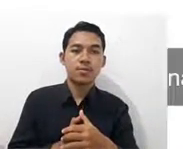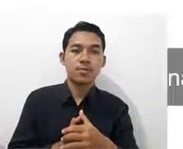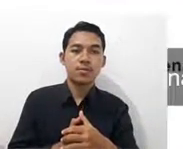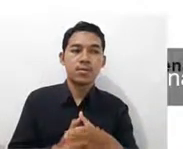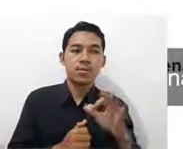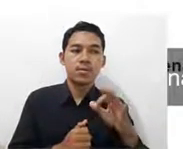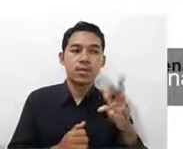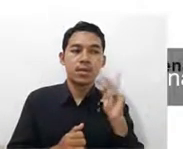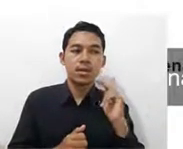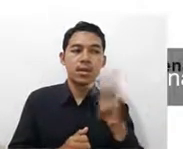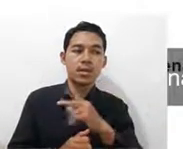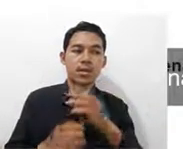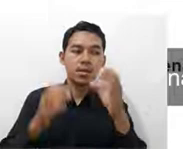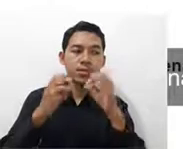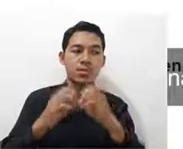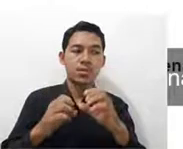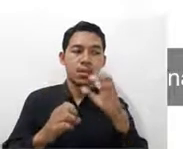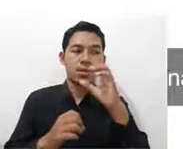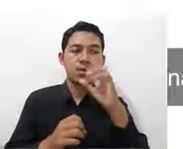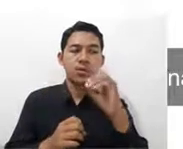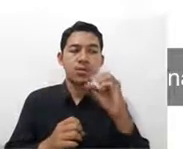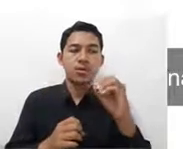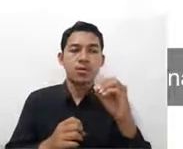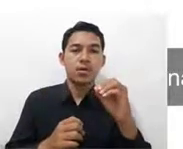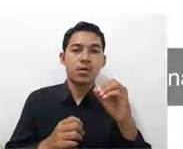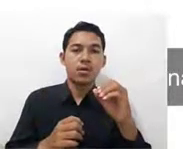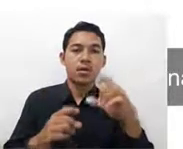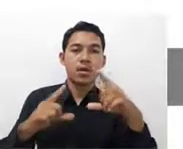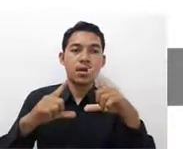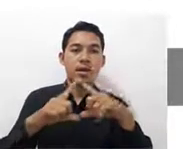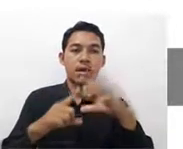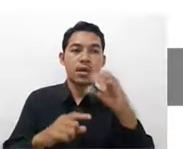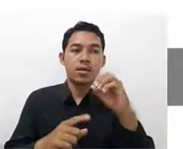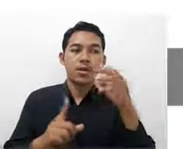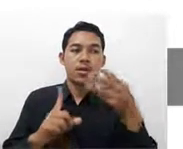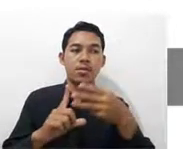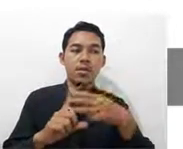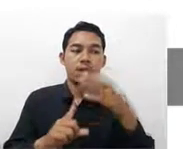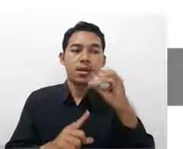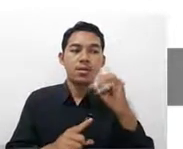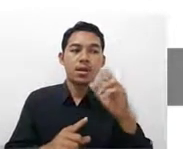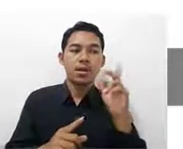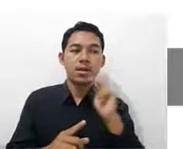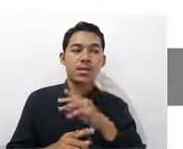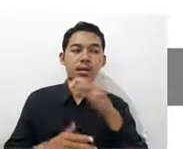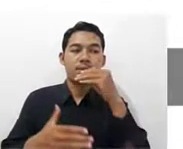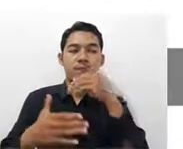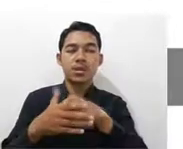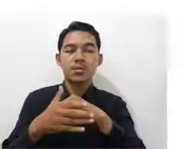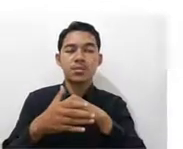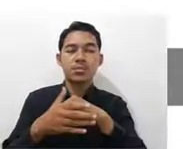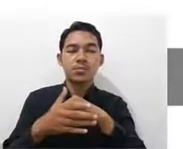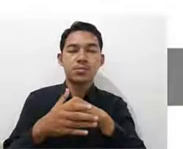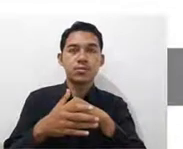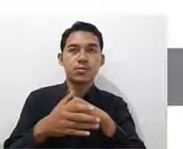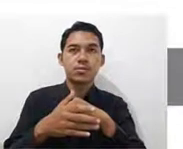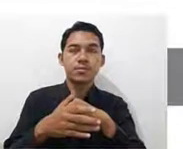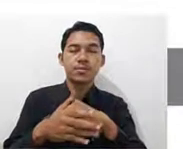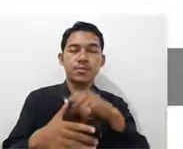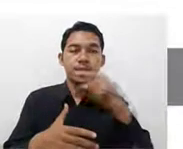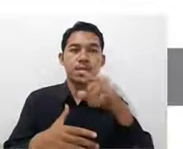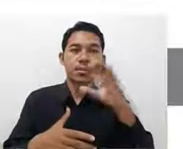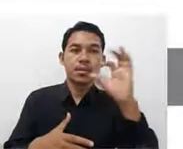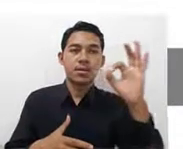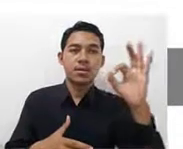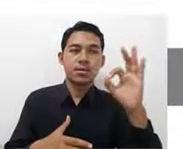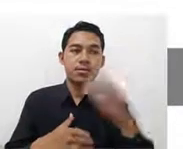Nah yaudah kita coba, misalnya 00 berarti A nya 0, B nya 0. Kita masuk yang di sini dulu, berarti